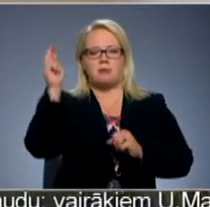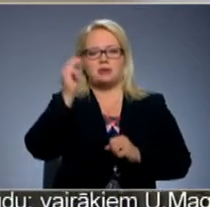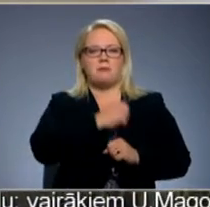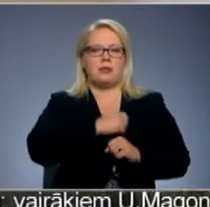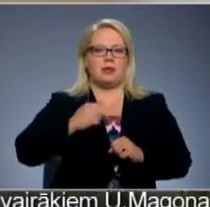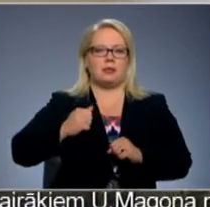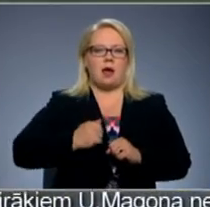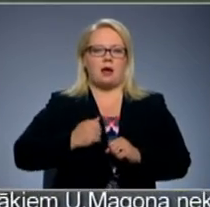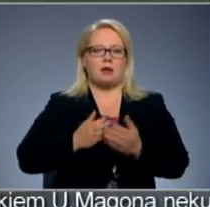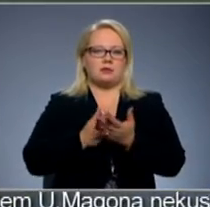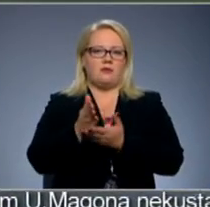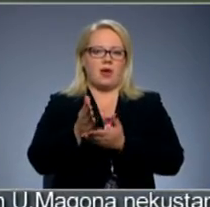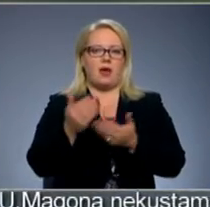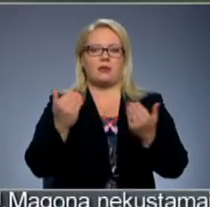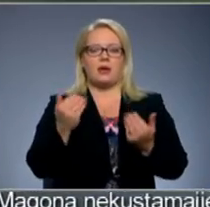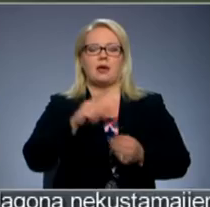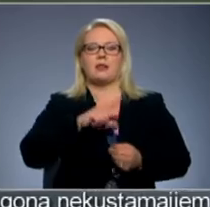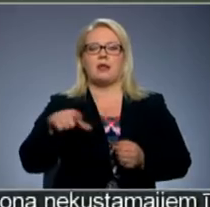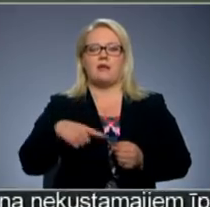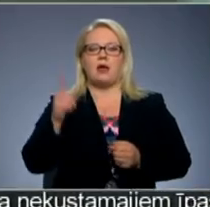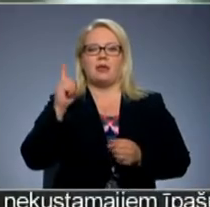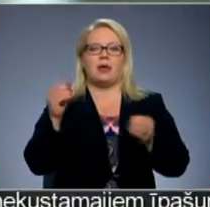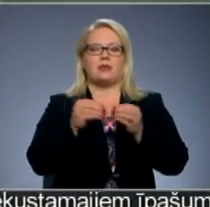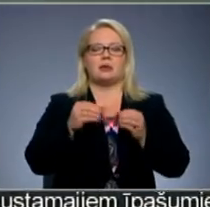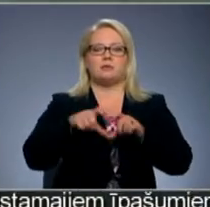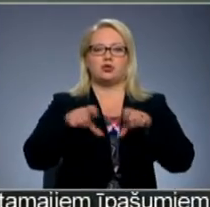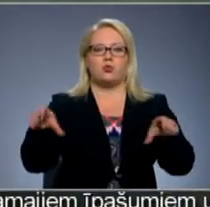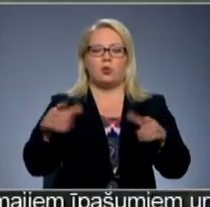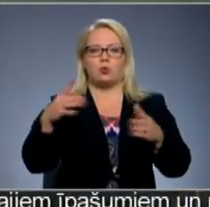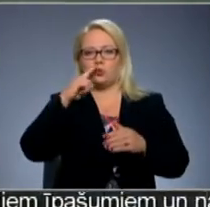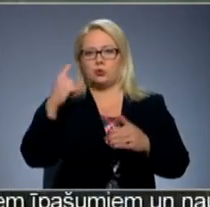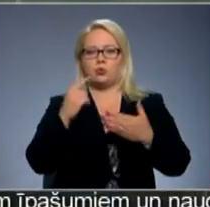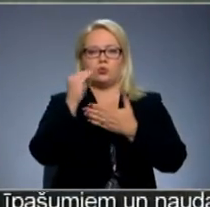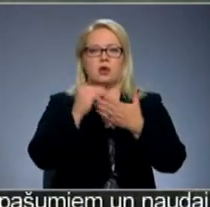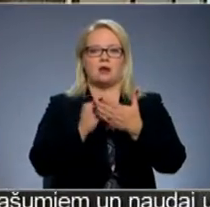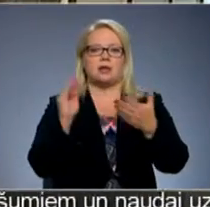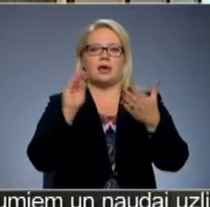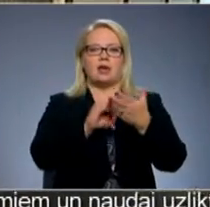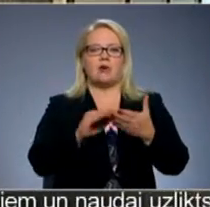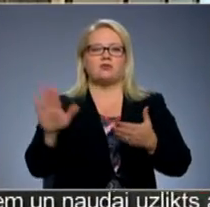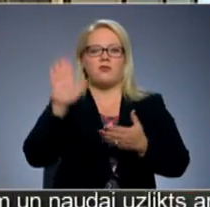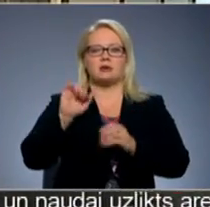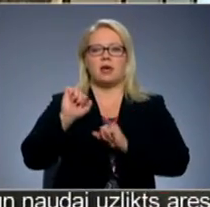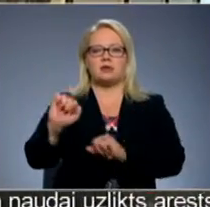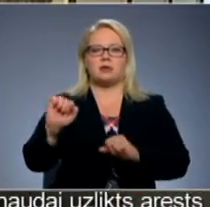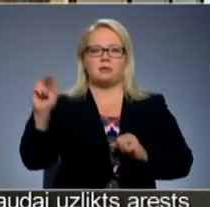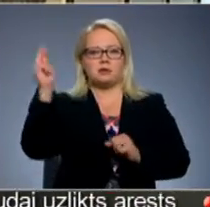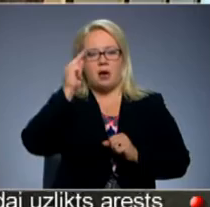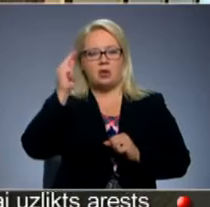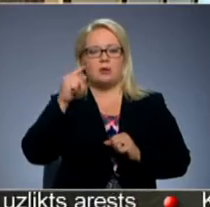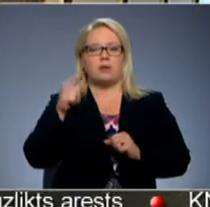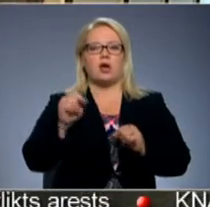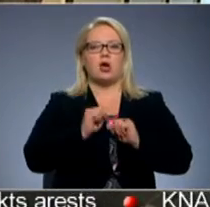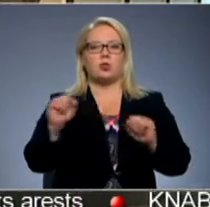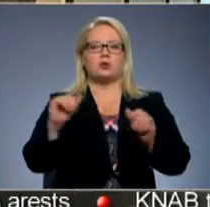militārajā sfērā. Pašlaik Latvijā ir tikai 10 skolas, kuras stundu sarakstā iekļāvušas valsts aizsardzības mācību. Tā kā